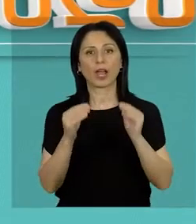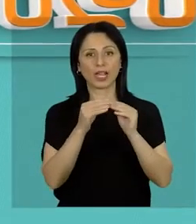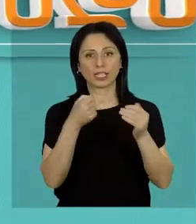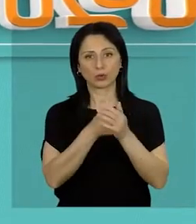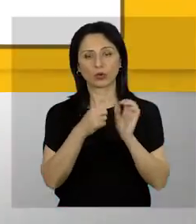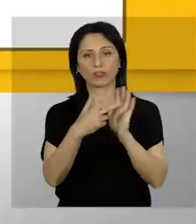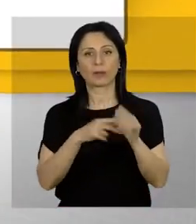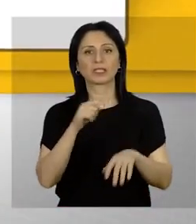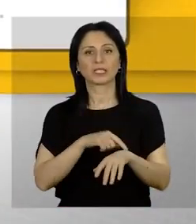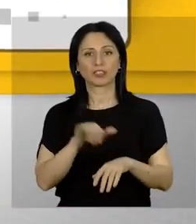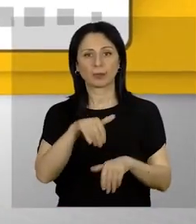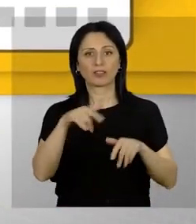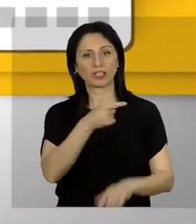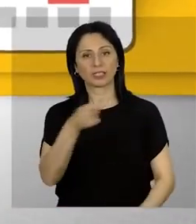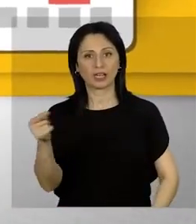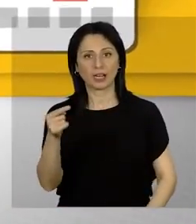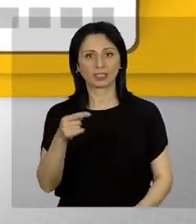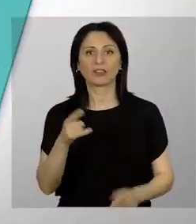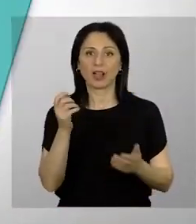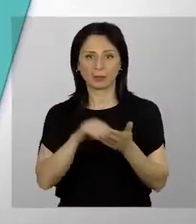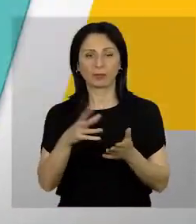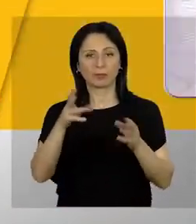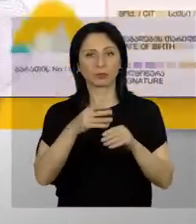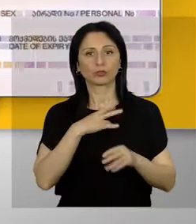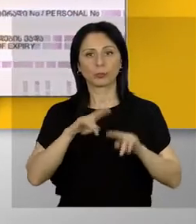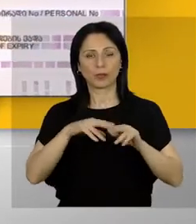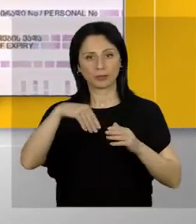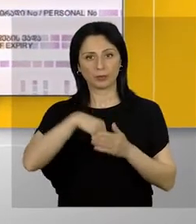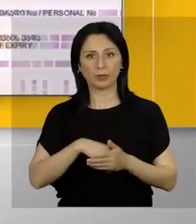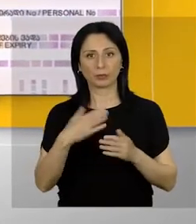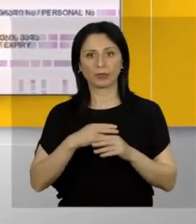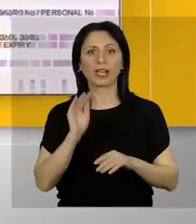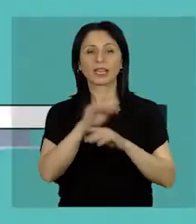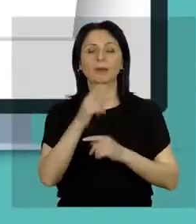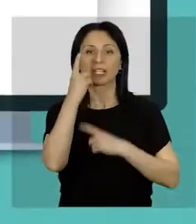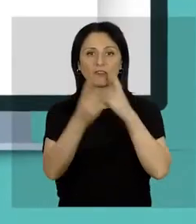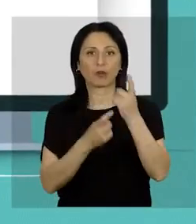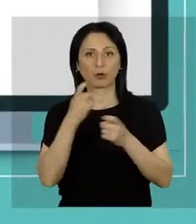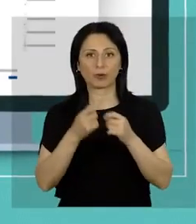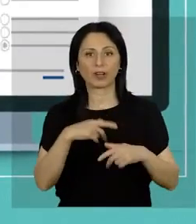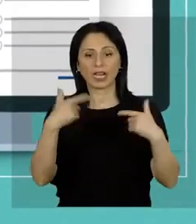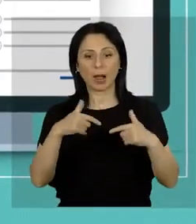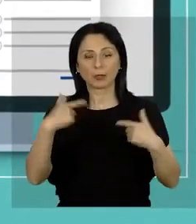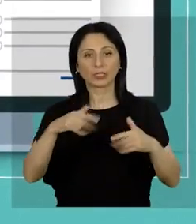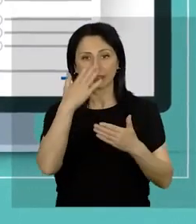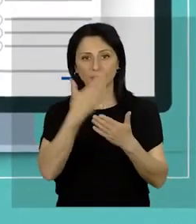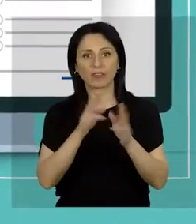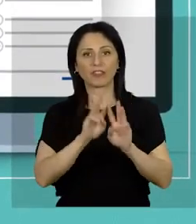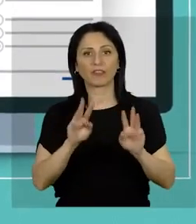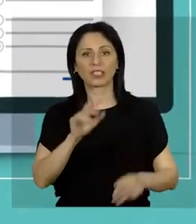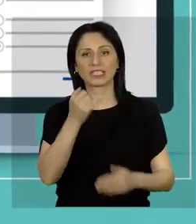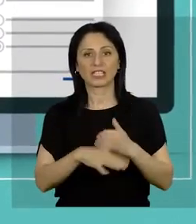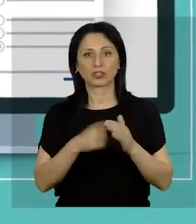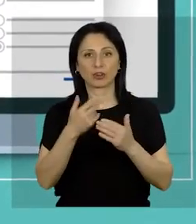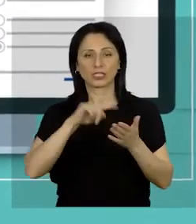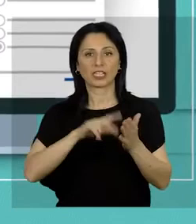კილომეტრი, 10 საათიდან 18 საათამდე, შაბათ-კვირის გარდა. თან იქონიეთ პირადობის დამადასტურებელი დოკუმენტი. დამატებითი ინფორმაცია და გამოცდის ტესტები იხილეთ